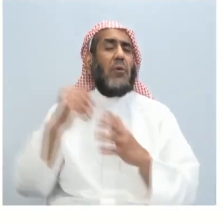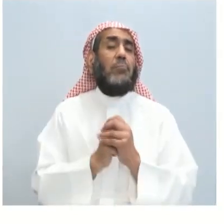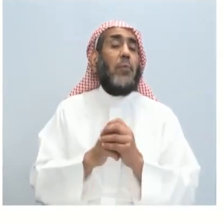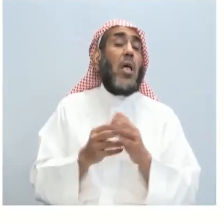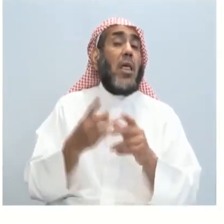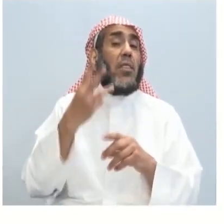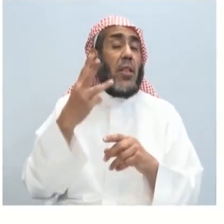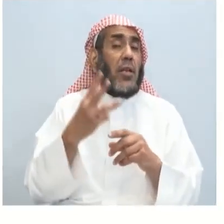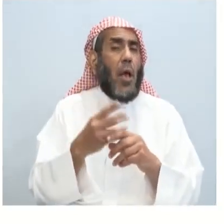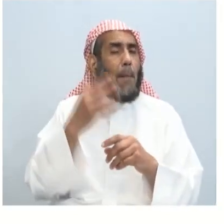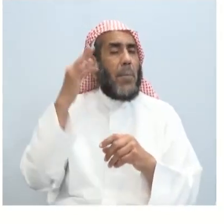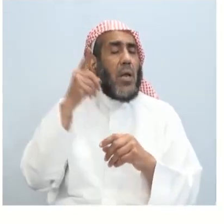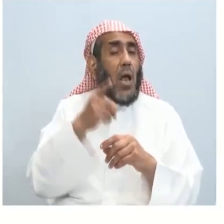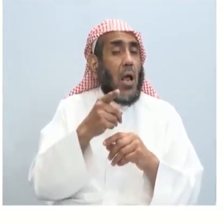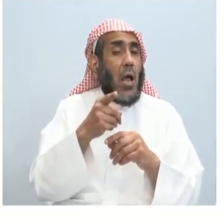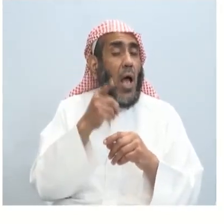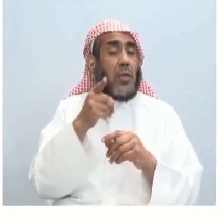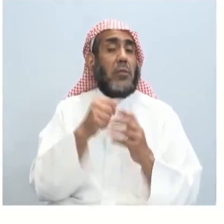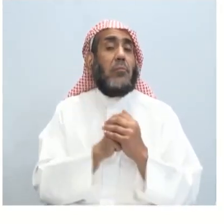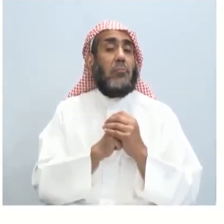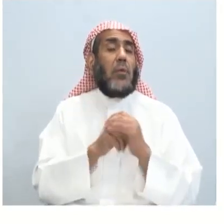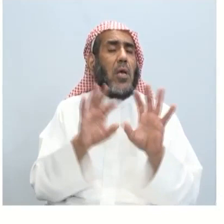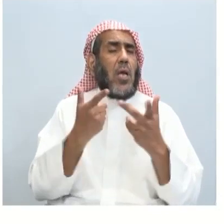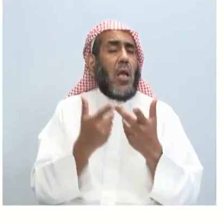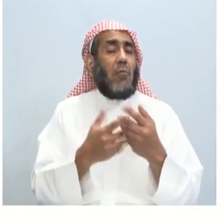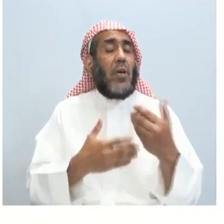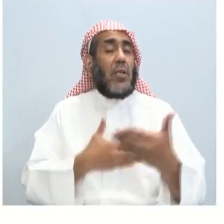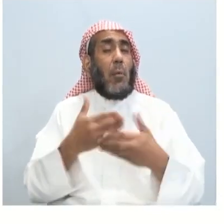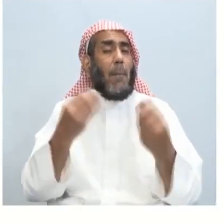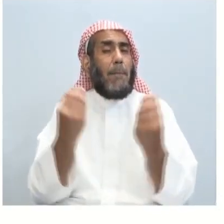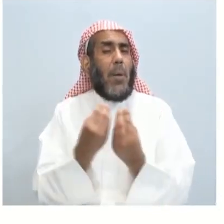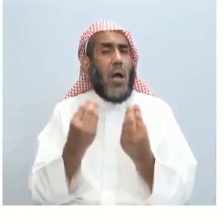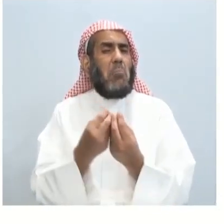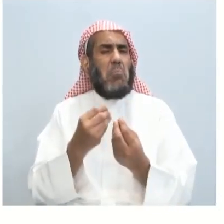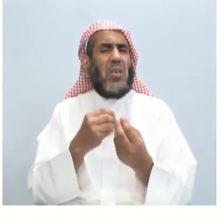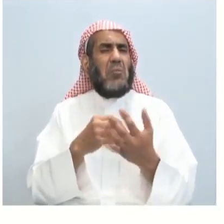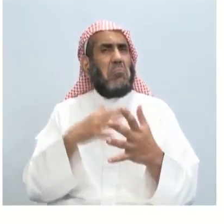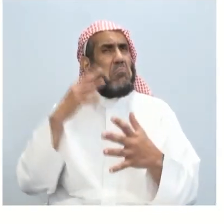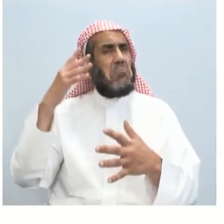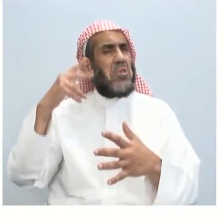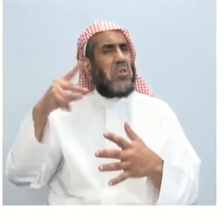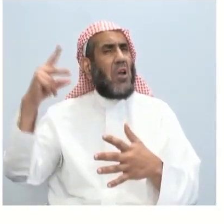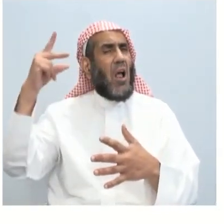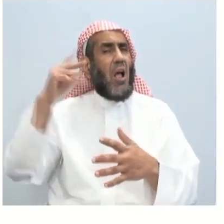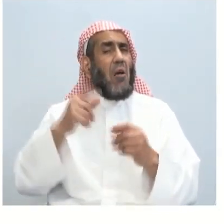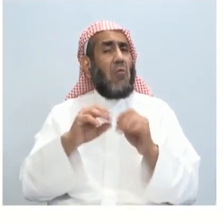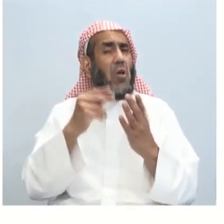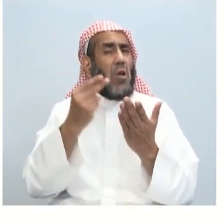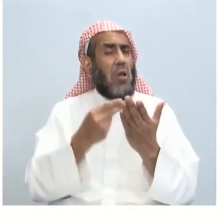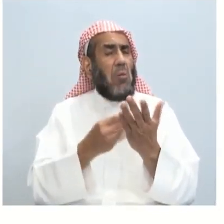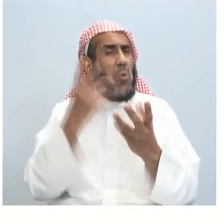ثالثا برايك انت برايك كيف تتعامل مع من شكك في علم او مؤلفات احد